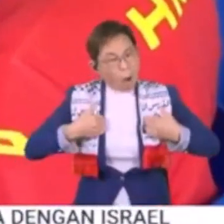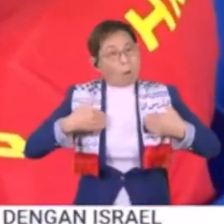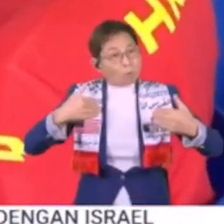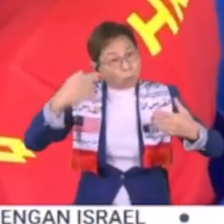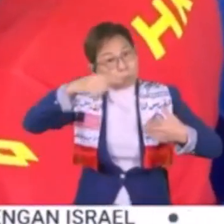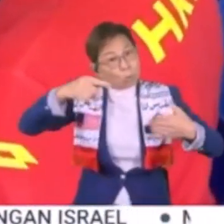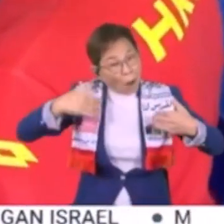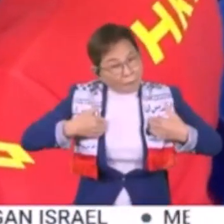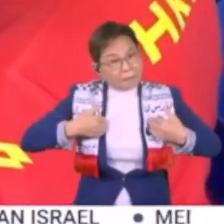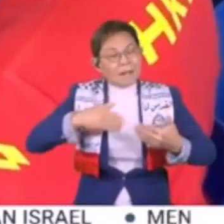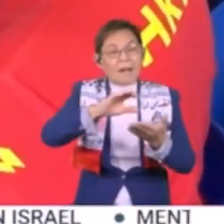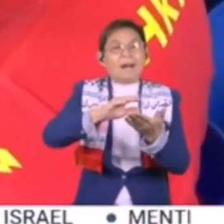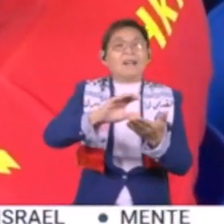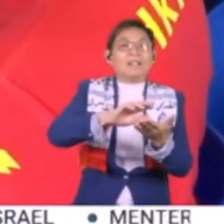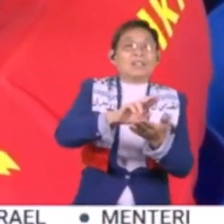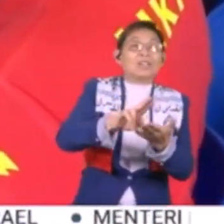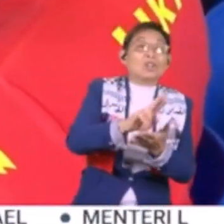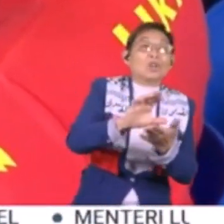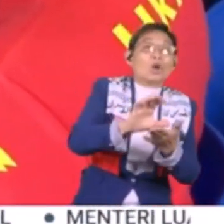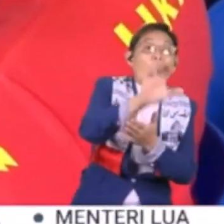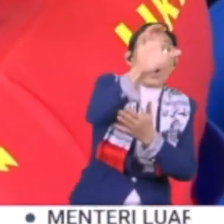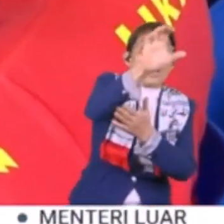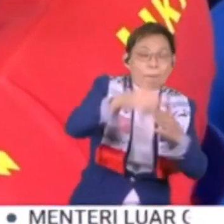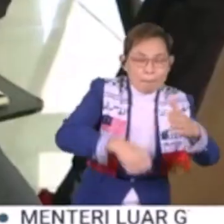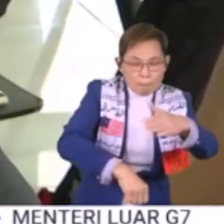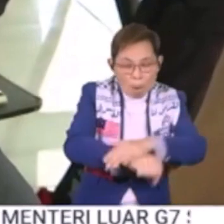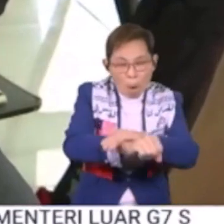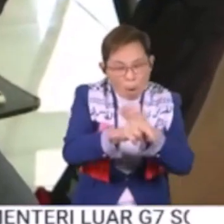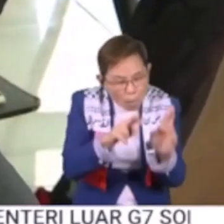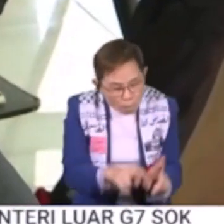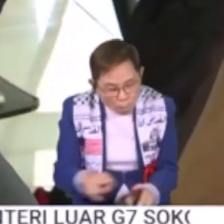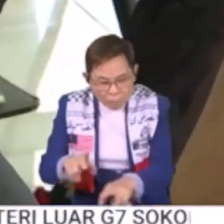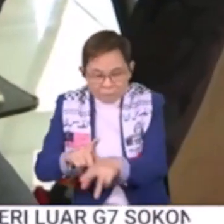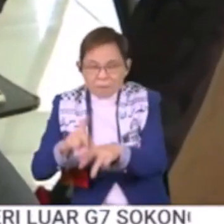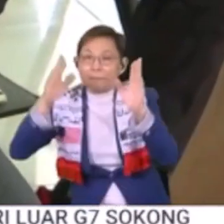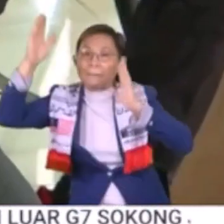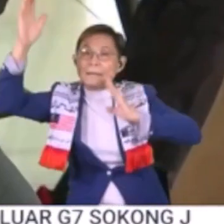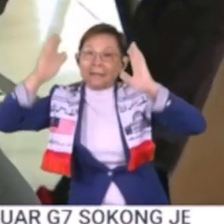pembangunan bola sepak yang terancang di negara ini